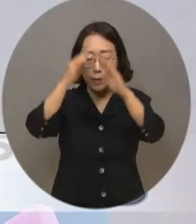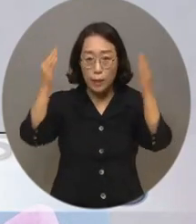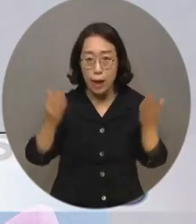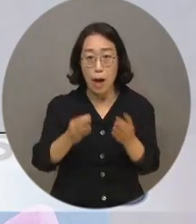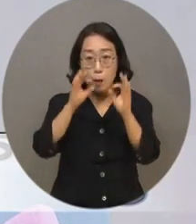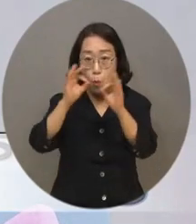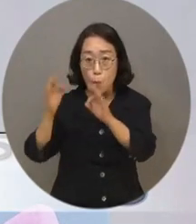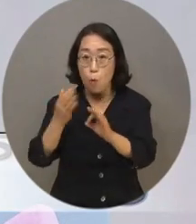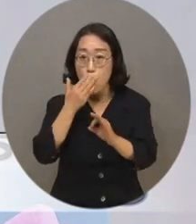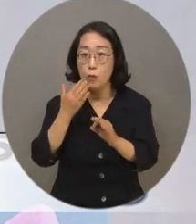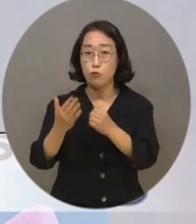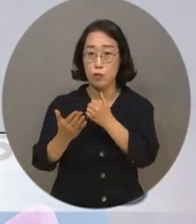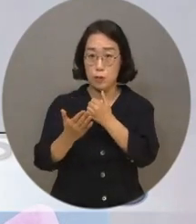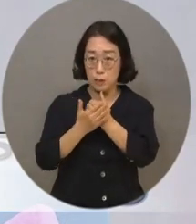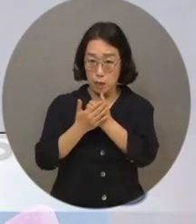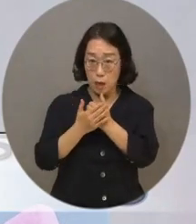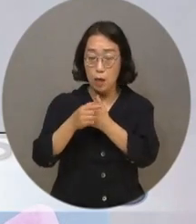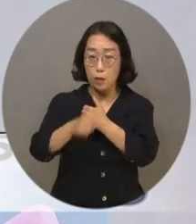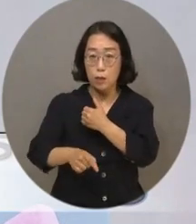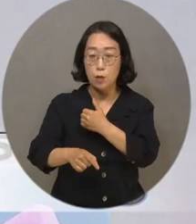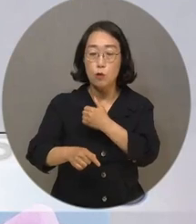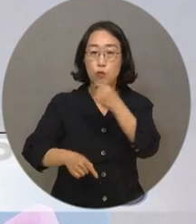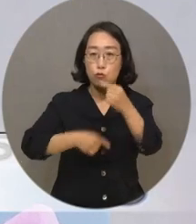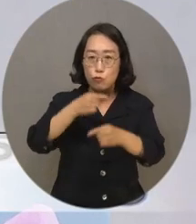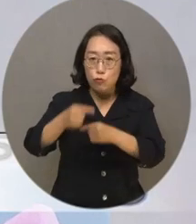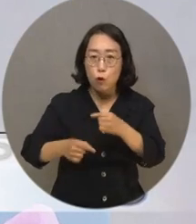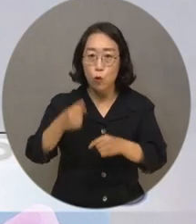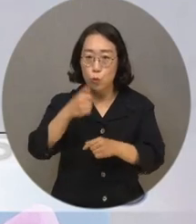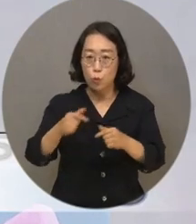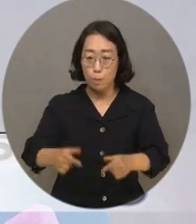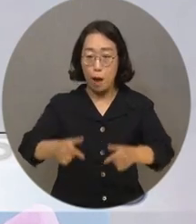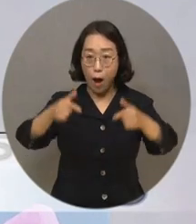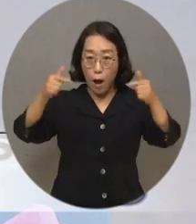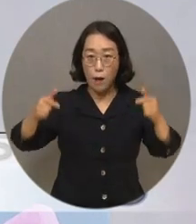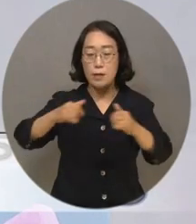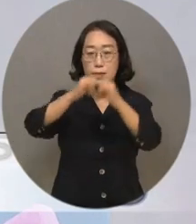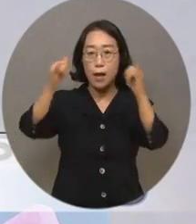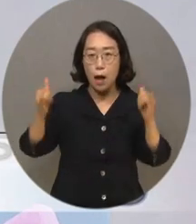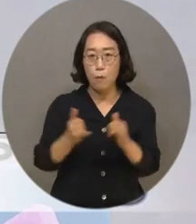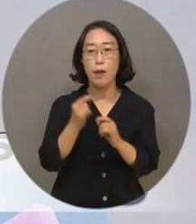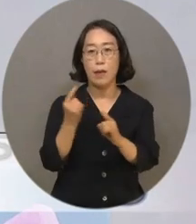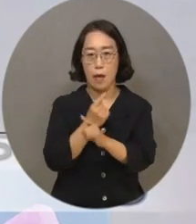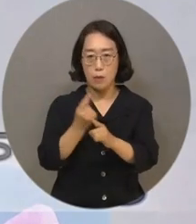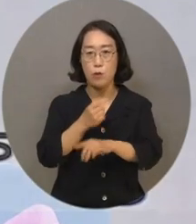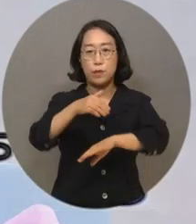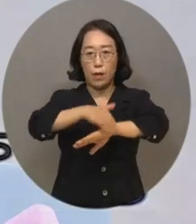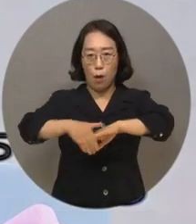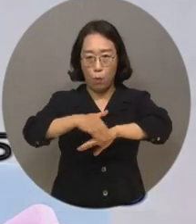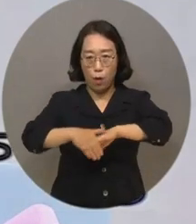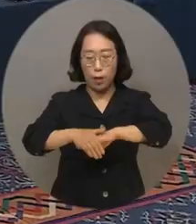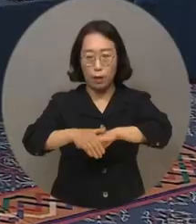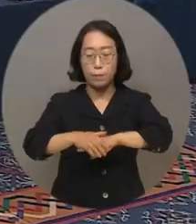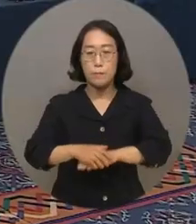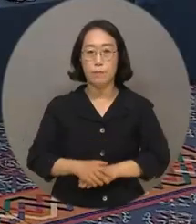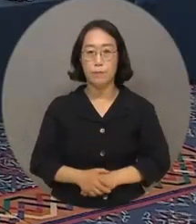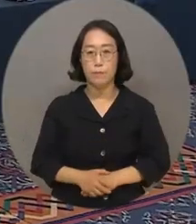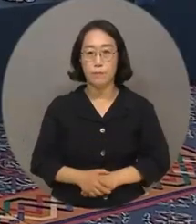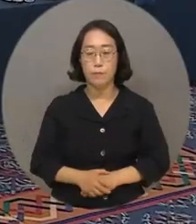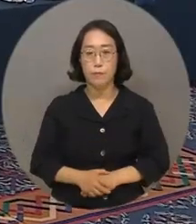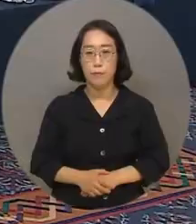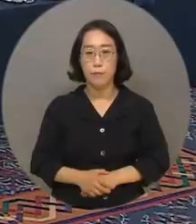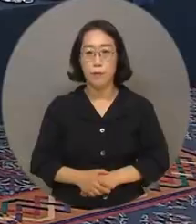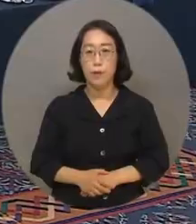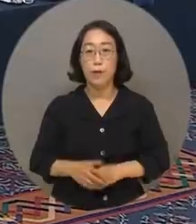있도록 한국수어의 기반을 확대하고 사용 환경을 개선해 나갈 계획입니다.